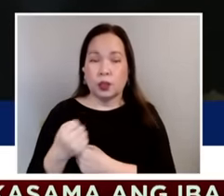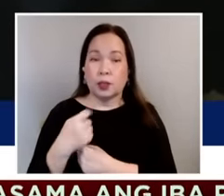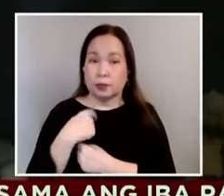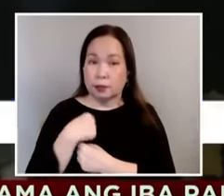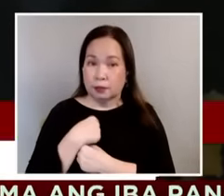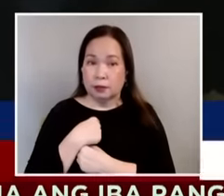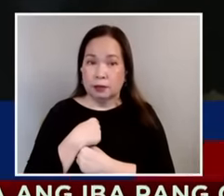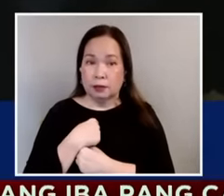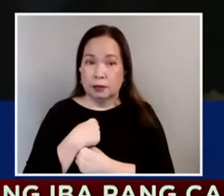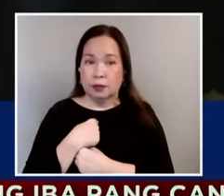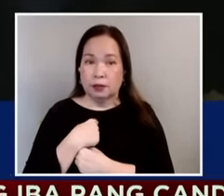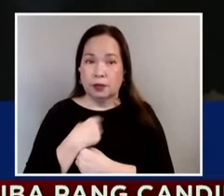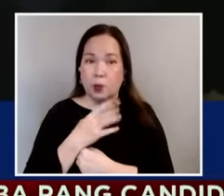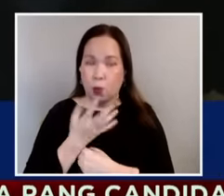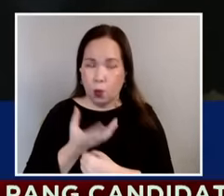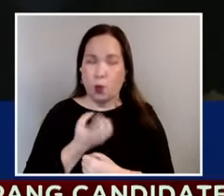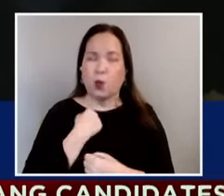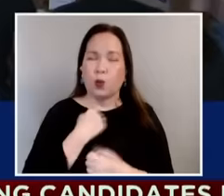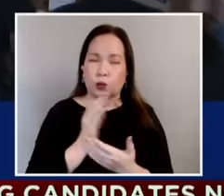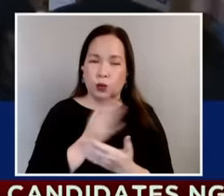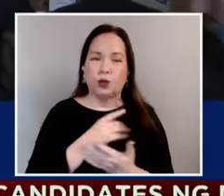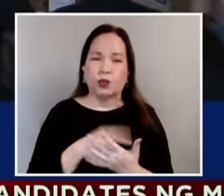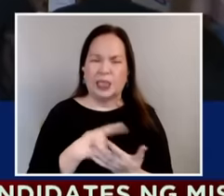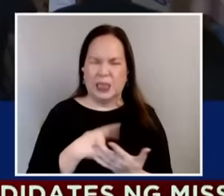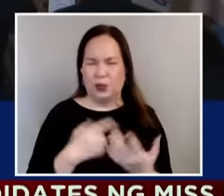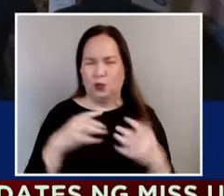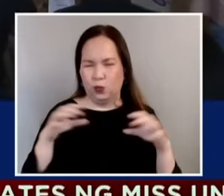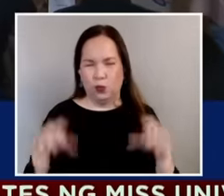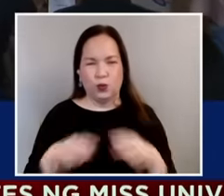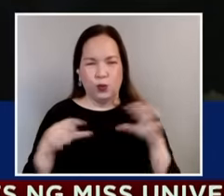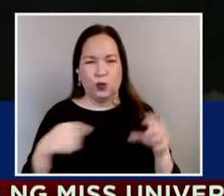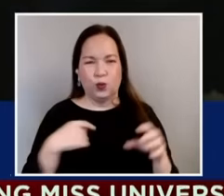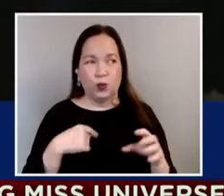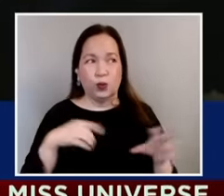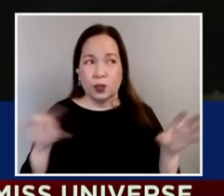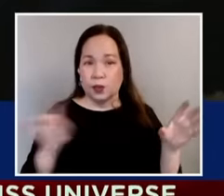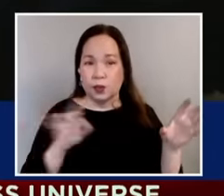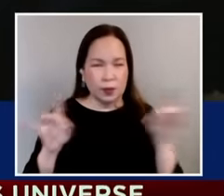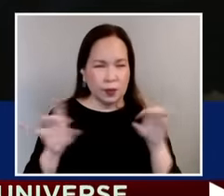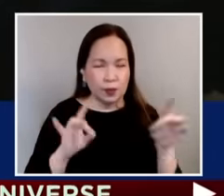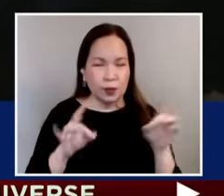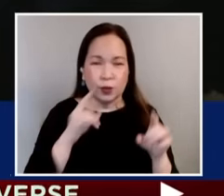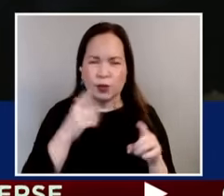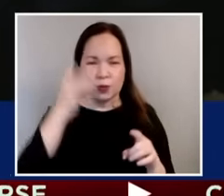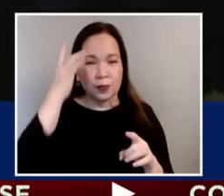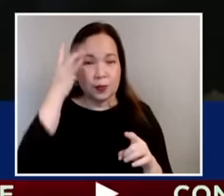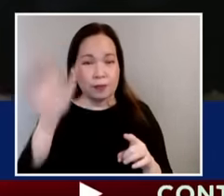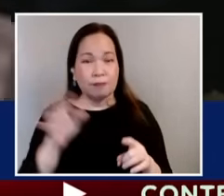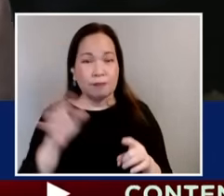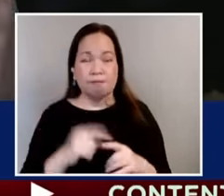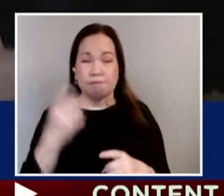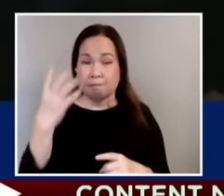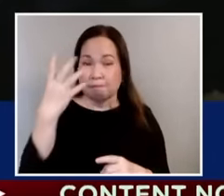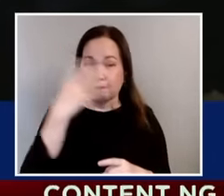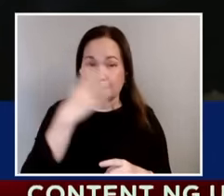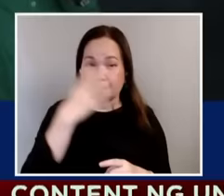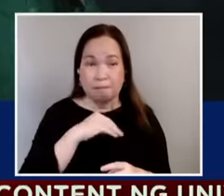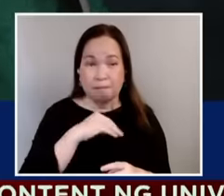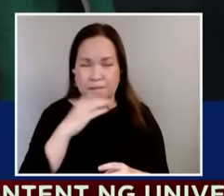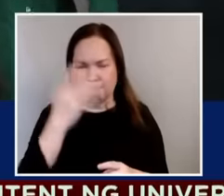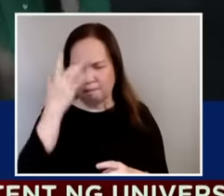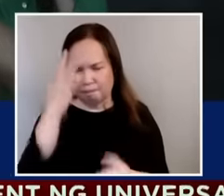ng label ko. Siyempre kailangan galingan ko. Kailangan ang kukunin mo dito, saka 'yung magagaling, magaganda, magagaling